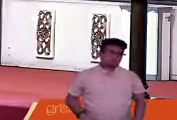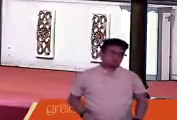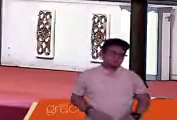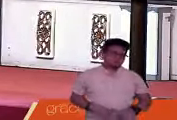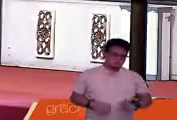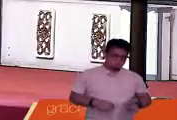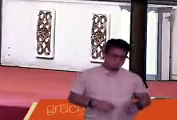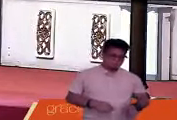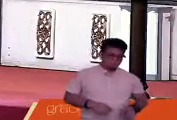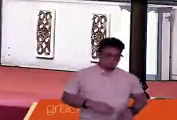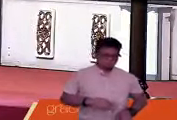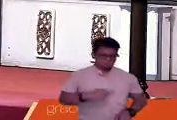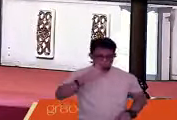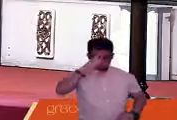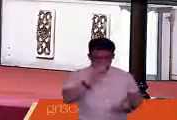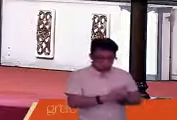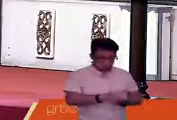guwapa.